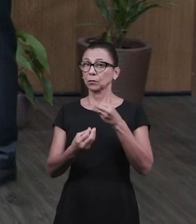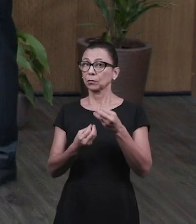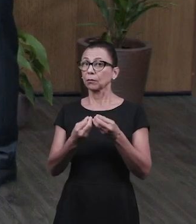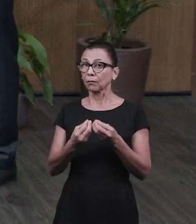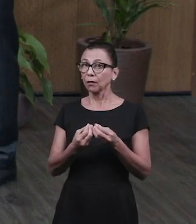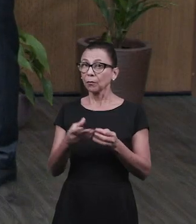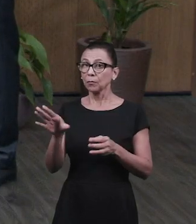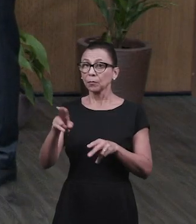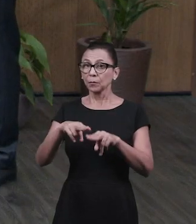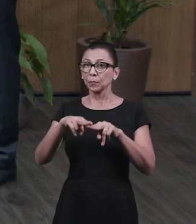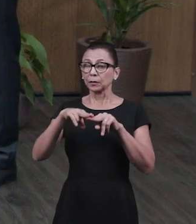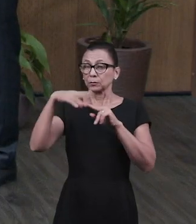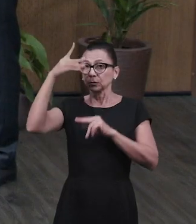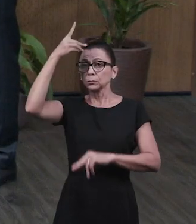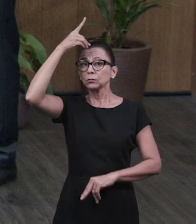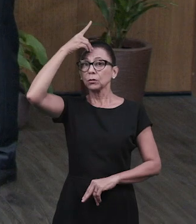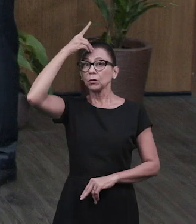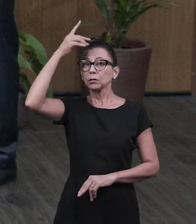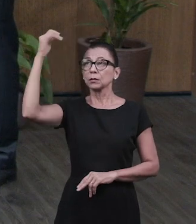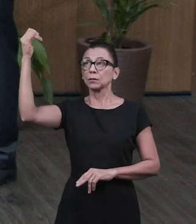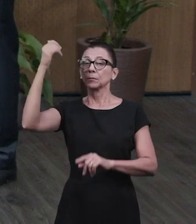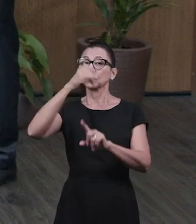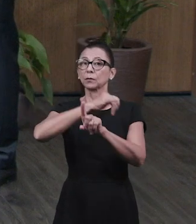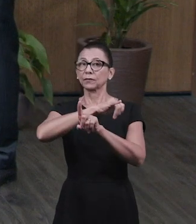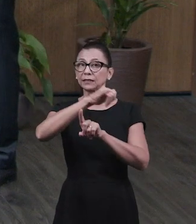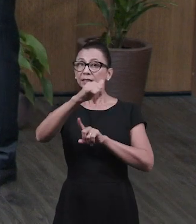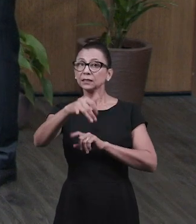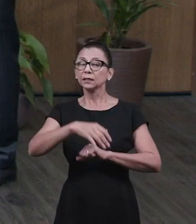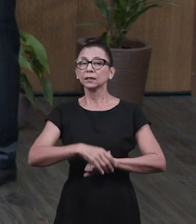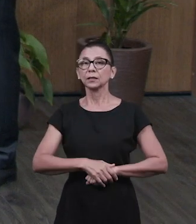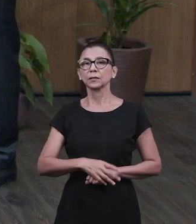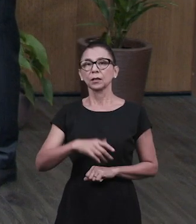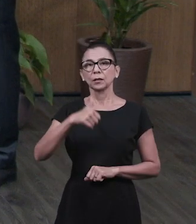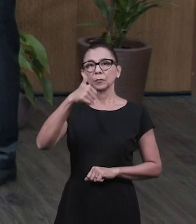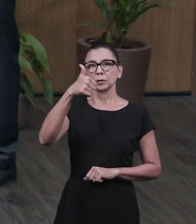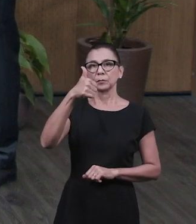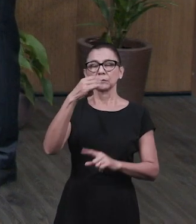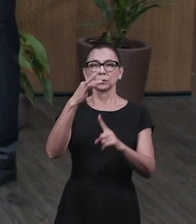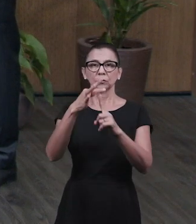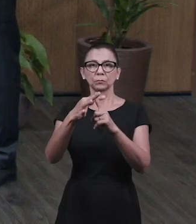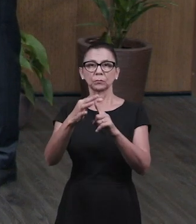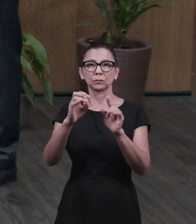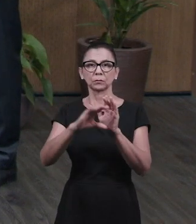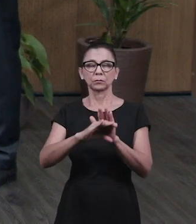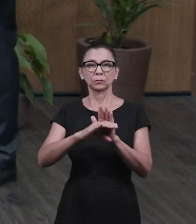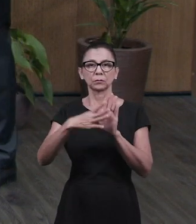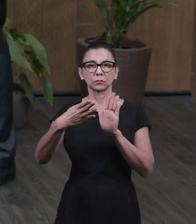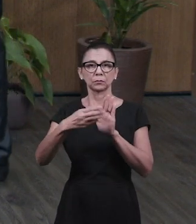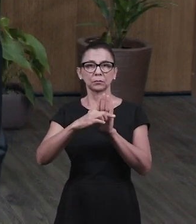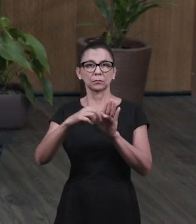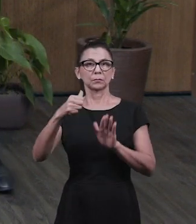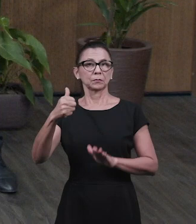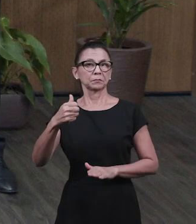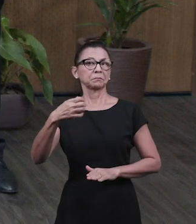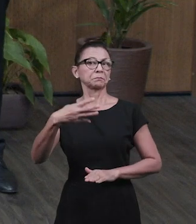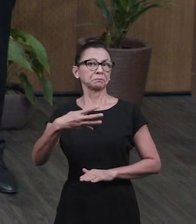les dons spirituels, selon 1 Timothée 4, verset 14.